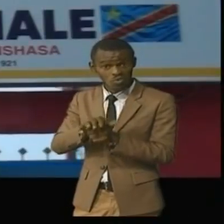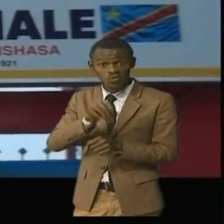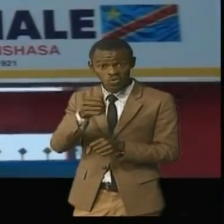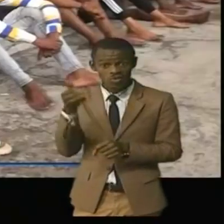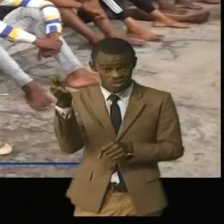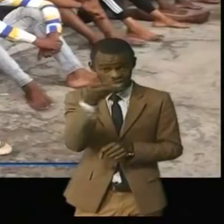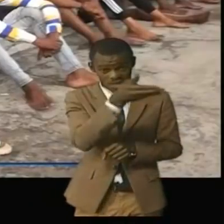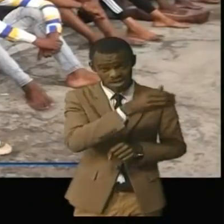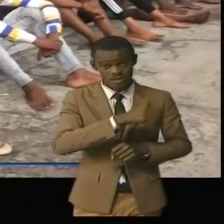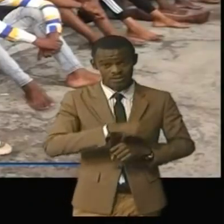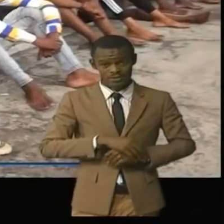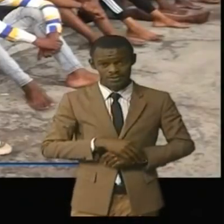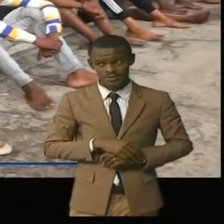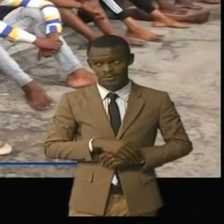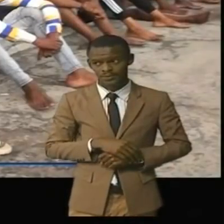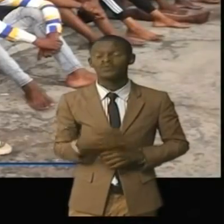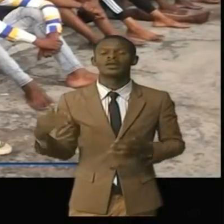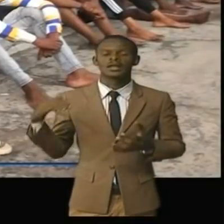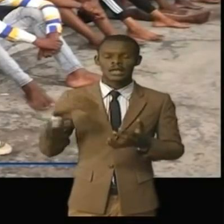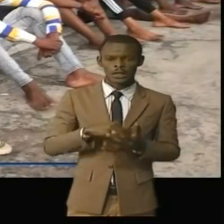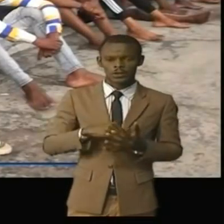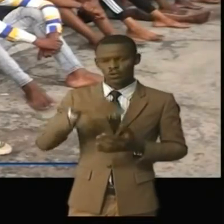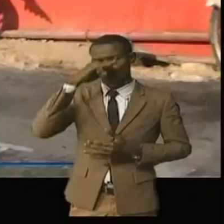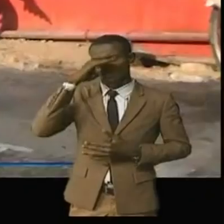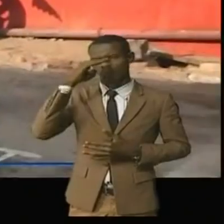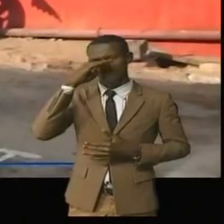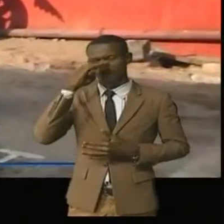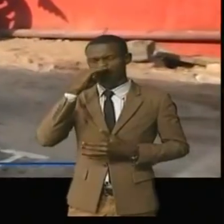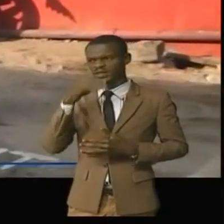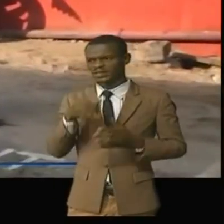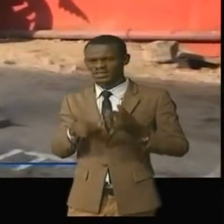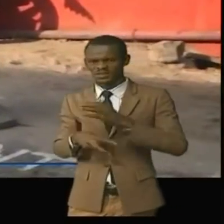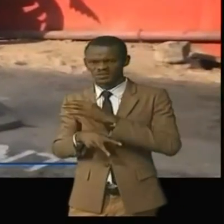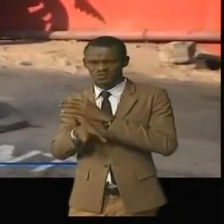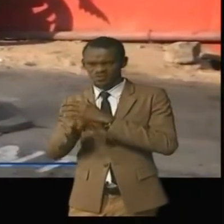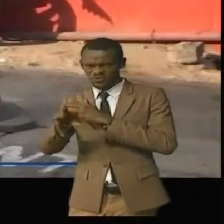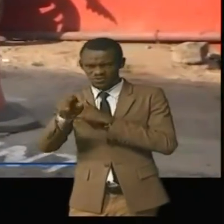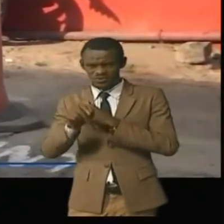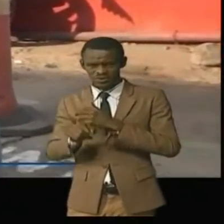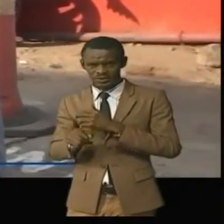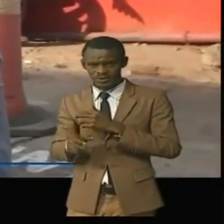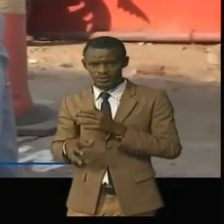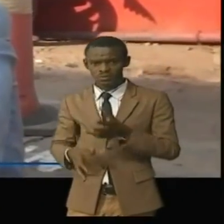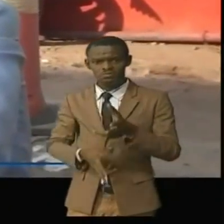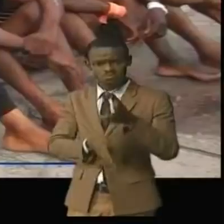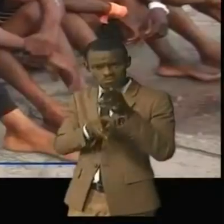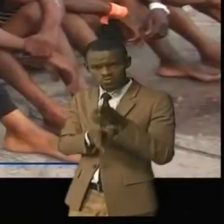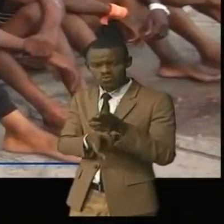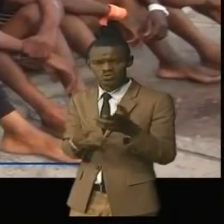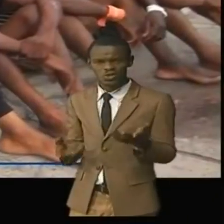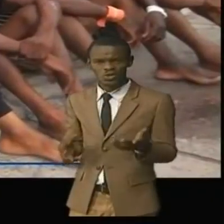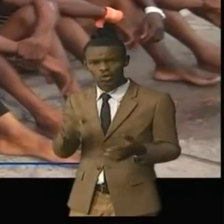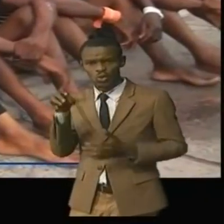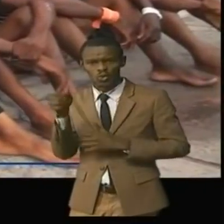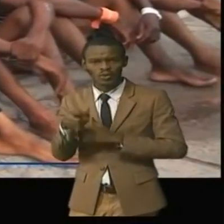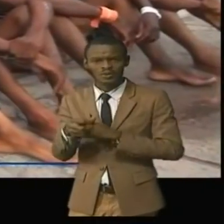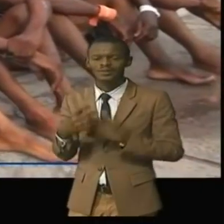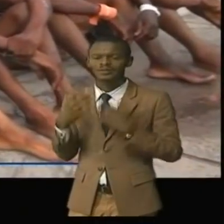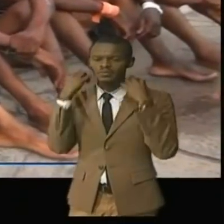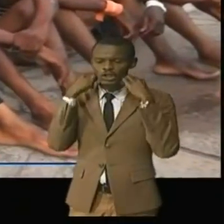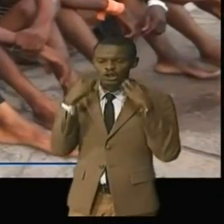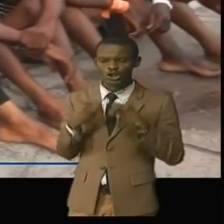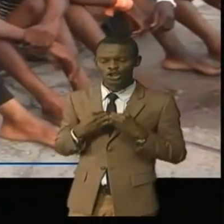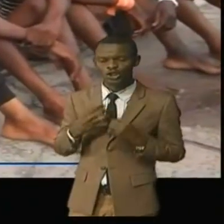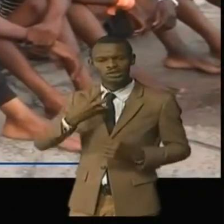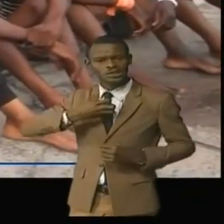occasion, d'autres bandits opérant à divers endroits, certains spécialisés dans le braquage des vendeurs de bijoux, avec à leur actif un vol